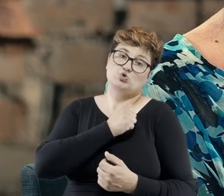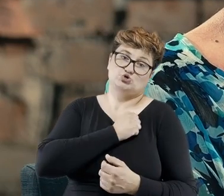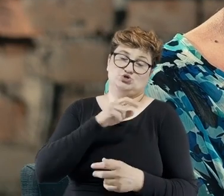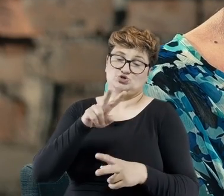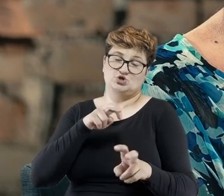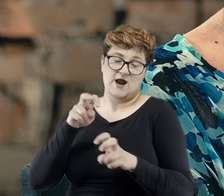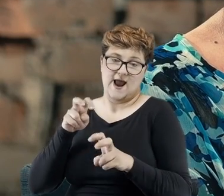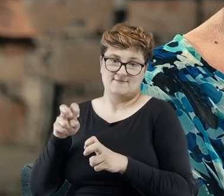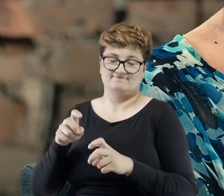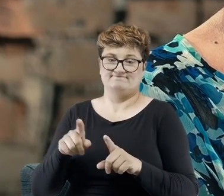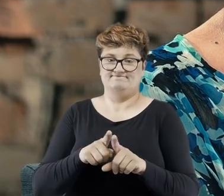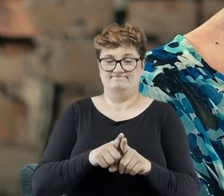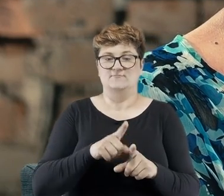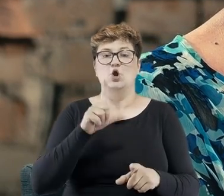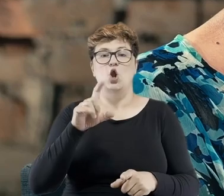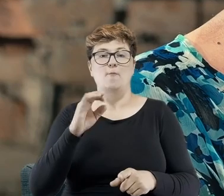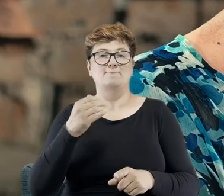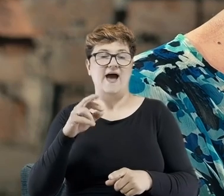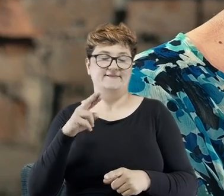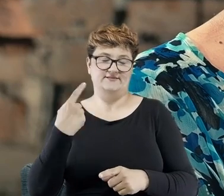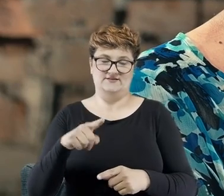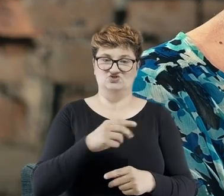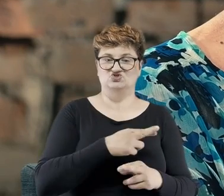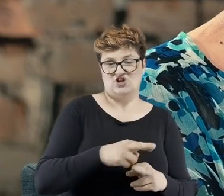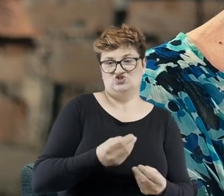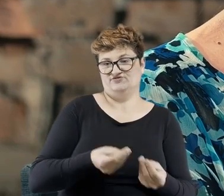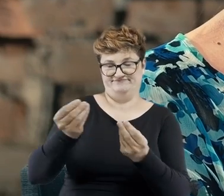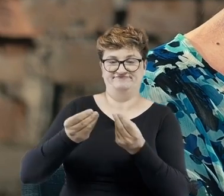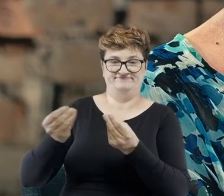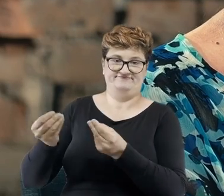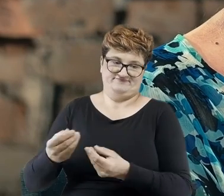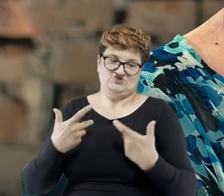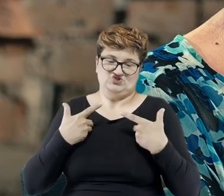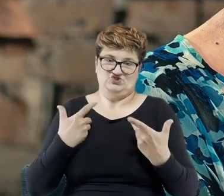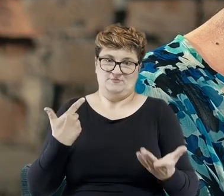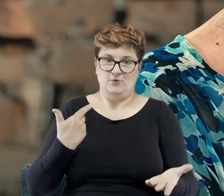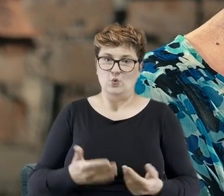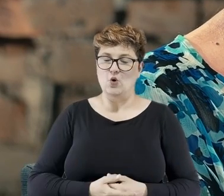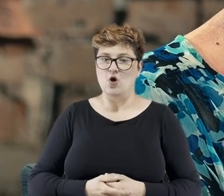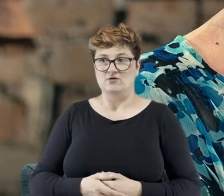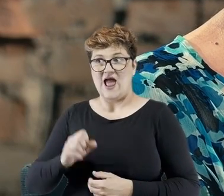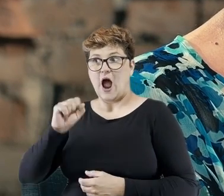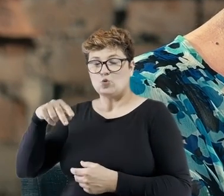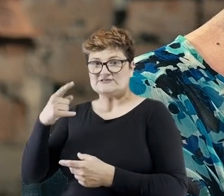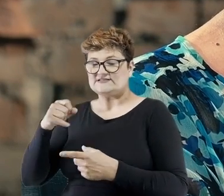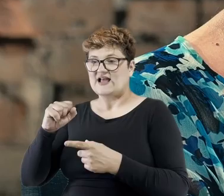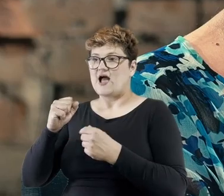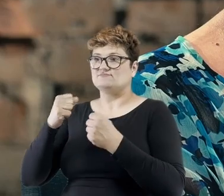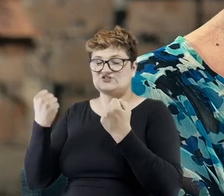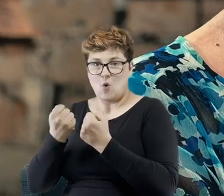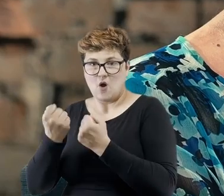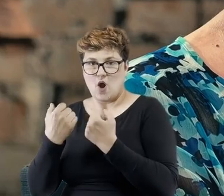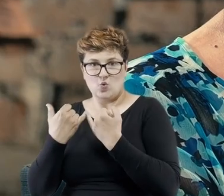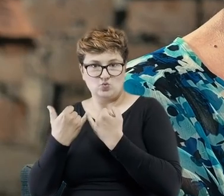z pożyczek i zastawiania rzeczy w Lombardzie. Bo tak po prostu żyła, więc zasługi Stefanii Augustyńskiej są